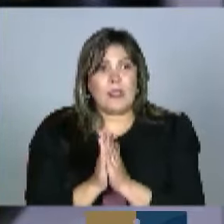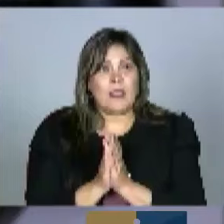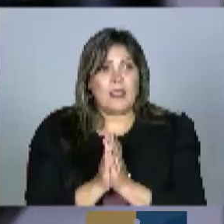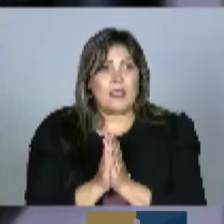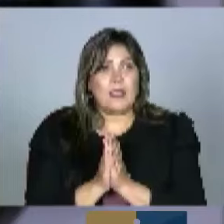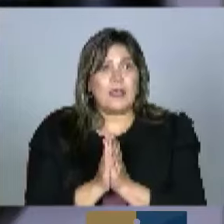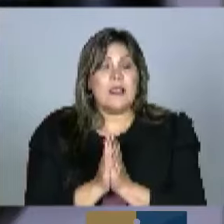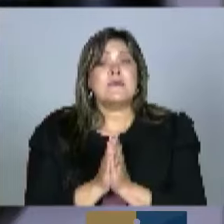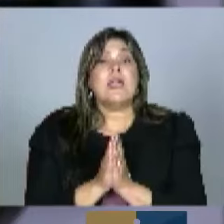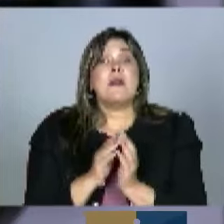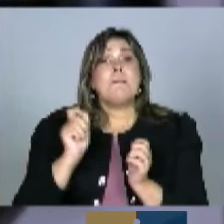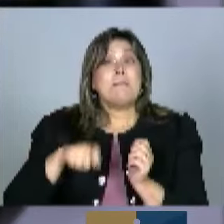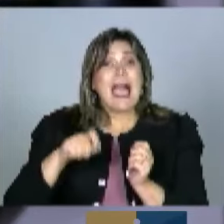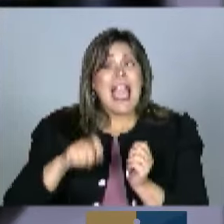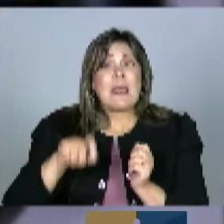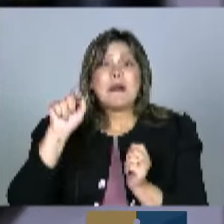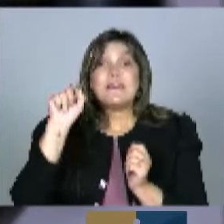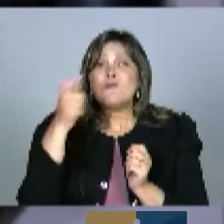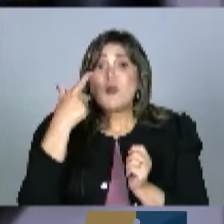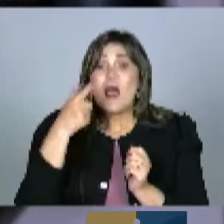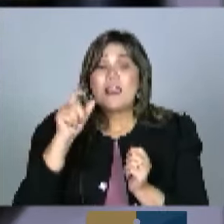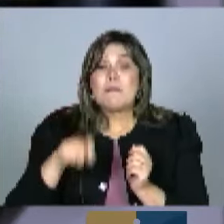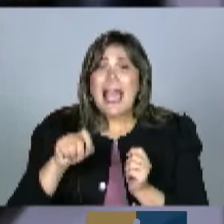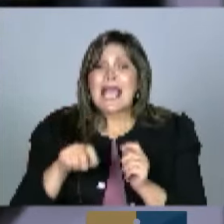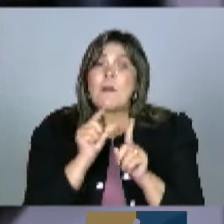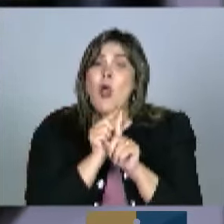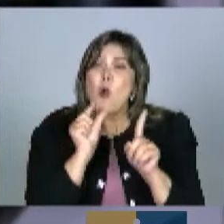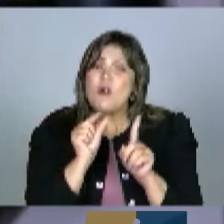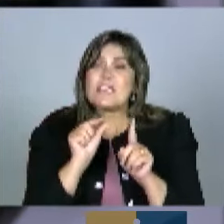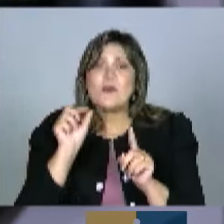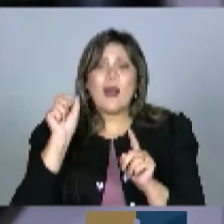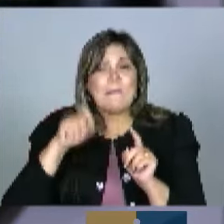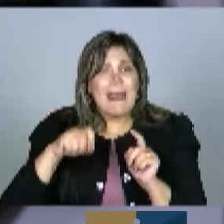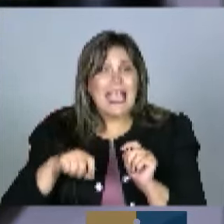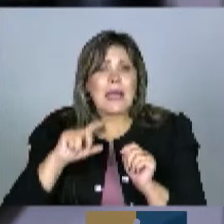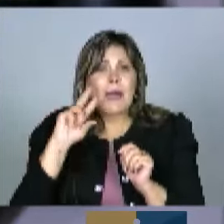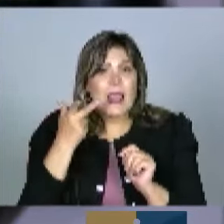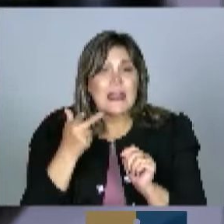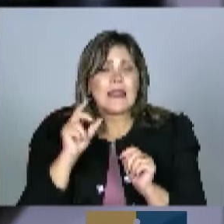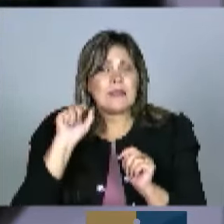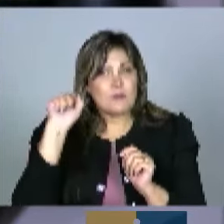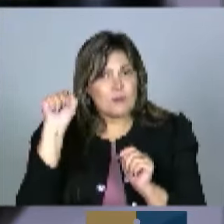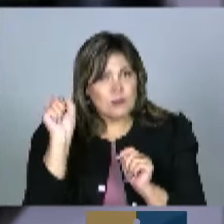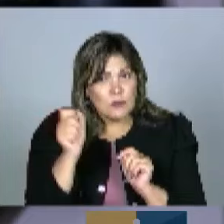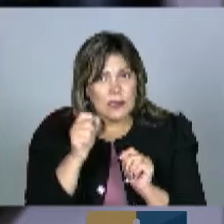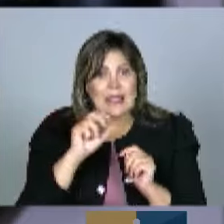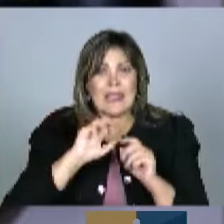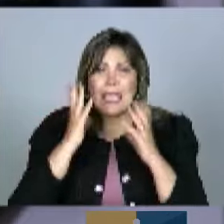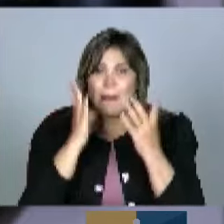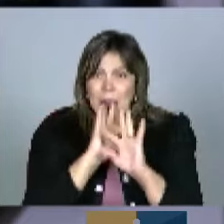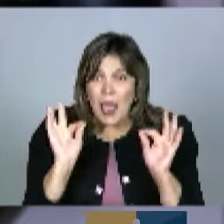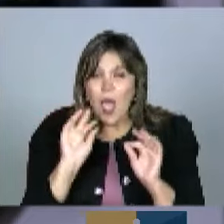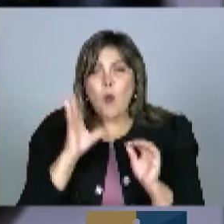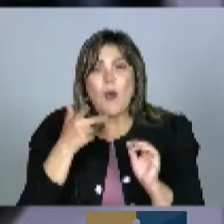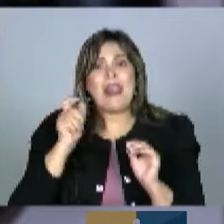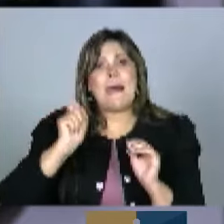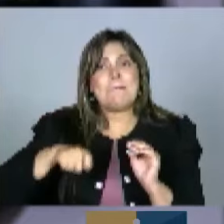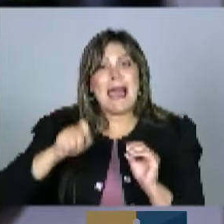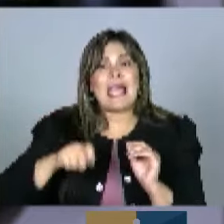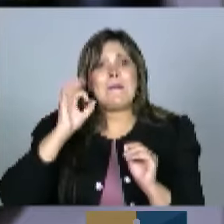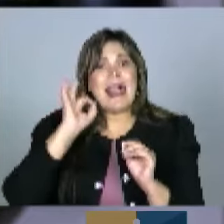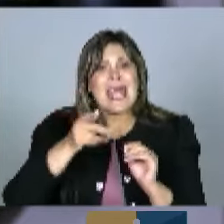المحكمه الجزئيه ولا المحكمه الابتدائيه ولا في شروط وفي اللي هو لازم يكون وفقا لقيمه المنازعه قد ايه والمبلغ